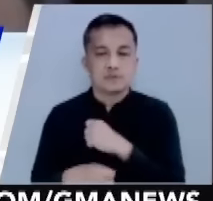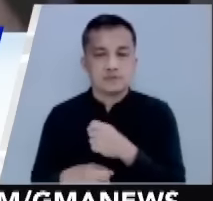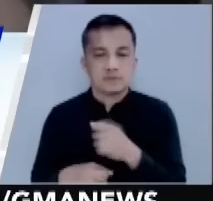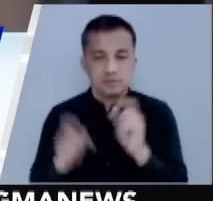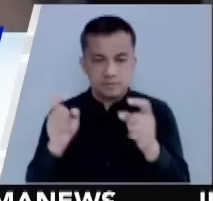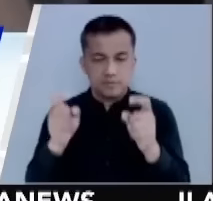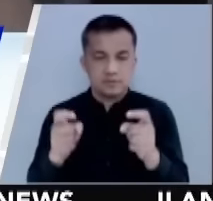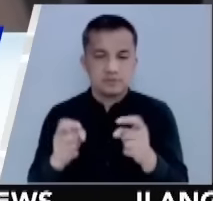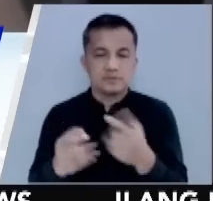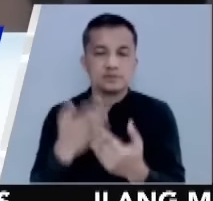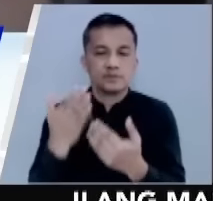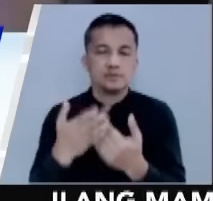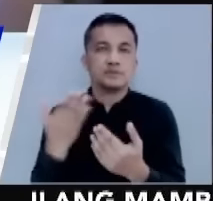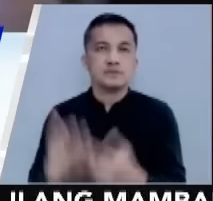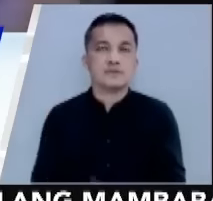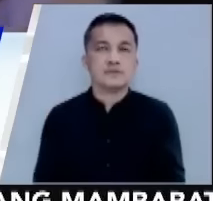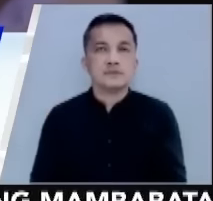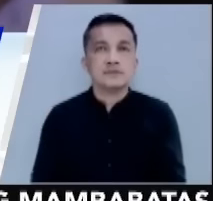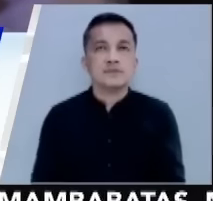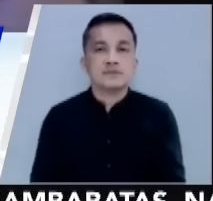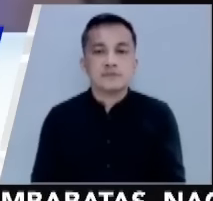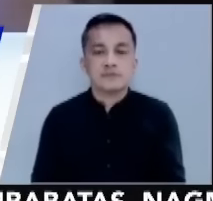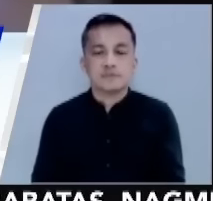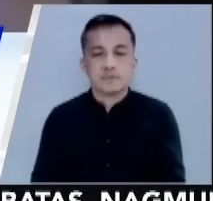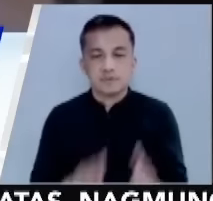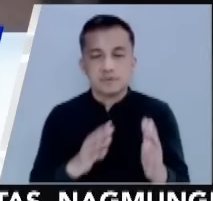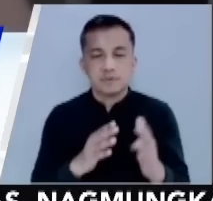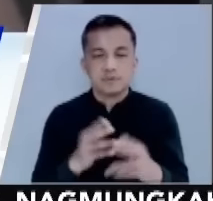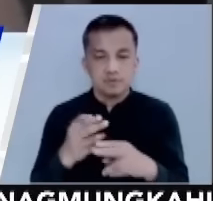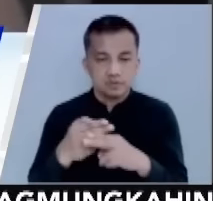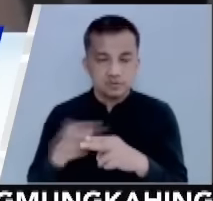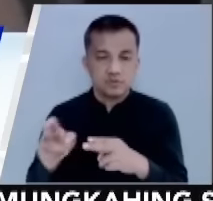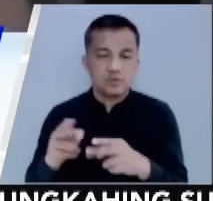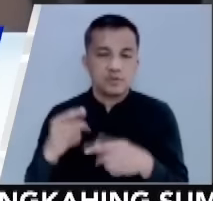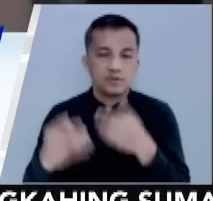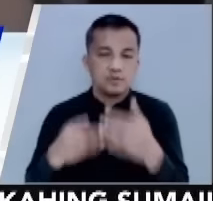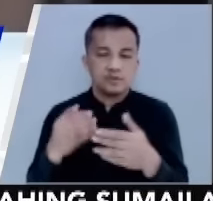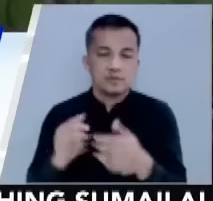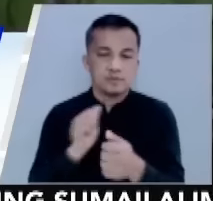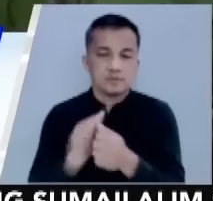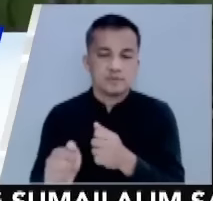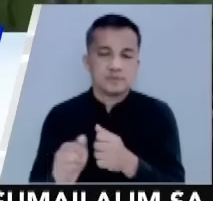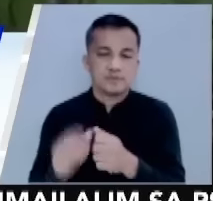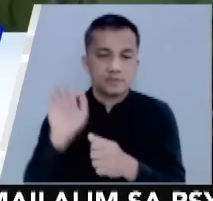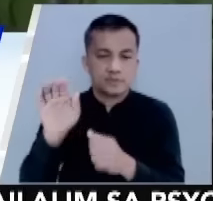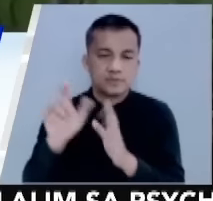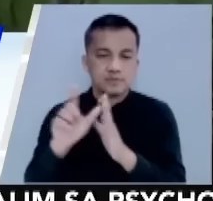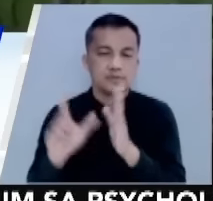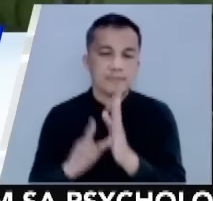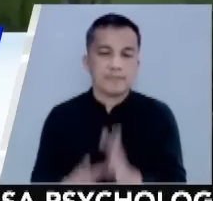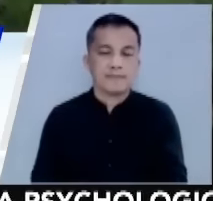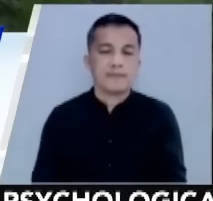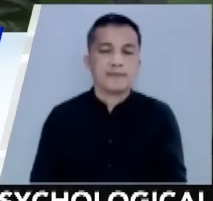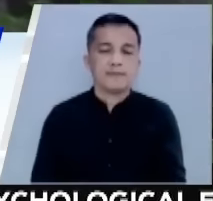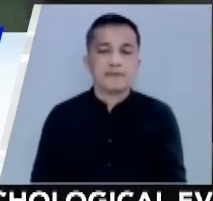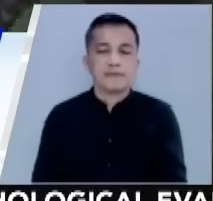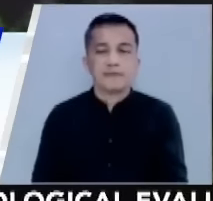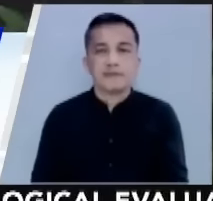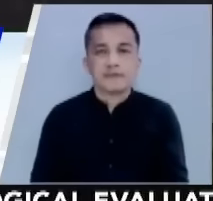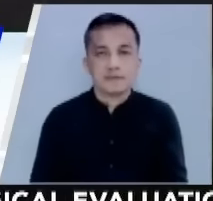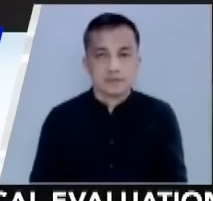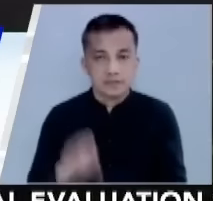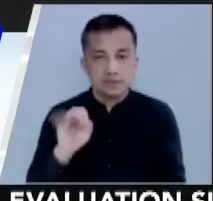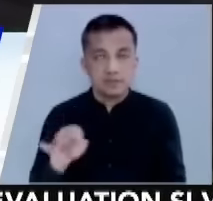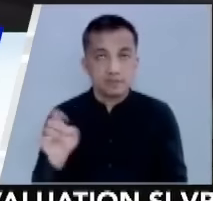madali, mas mahaba, mas maiksing proseso sa pagpapasa ng isang panukalang batas. Kung sakasakali, ito raw ang